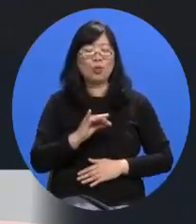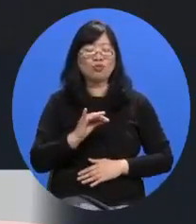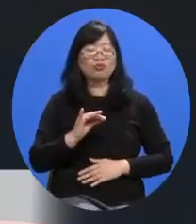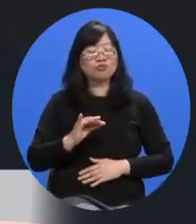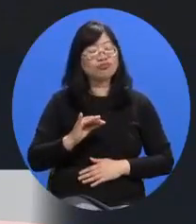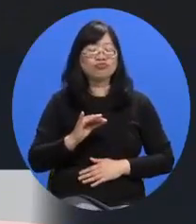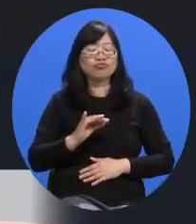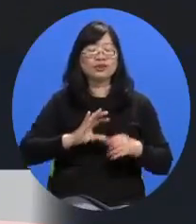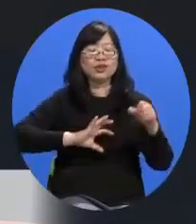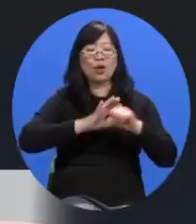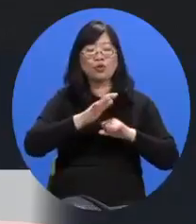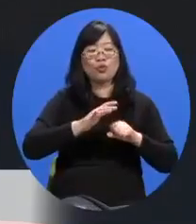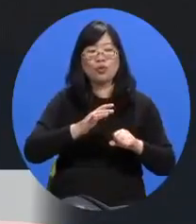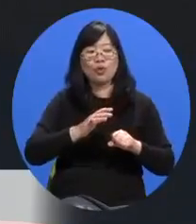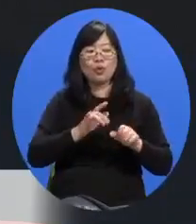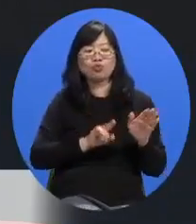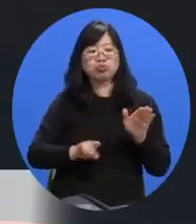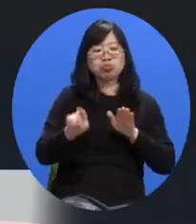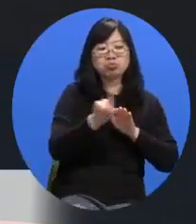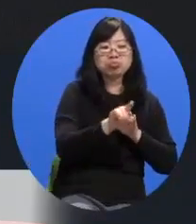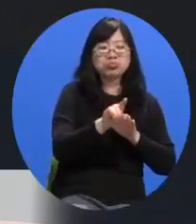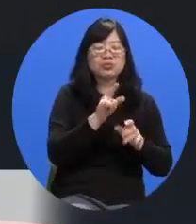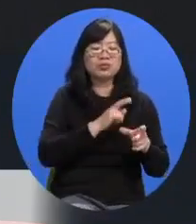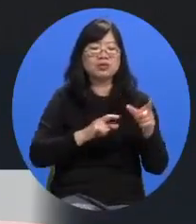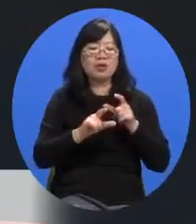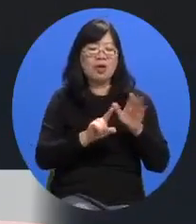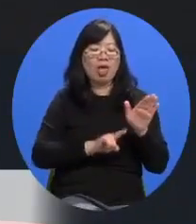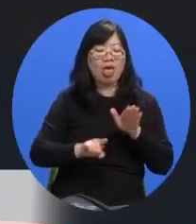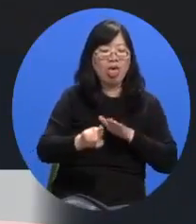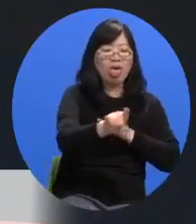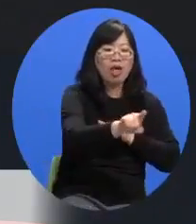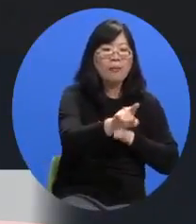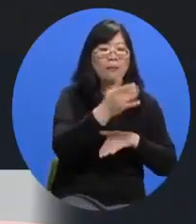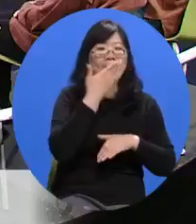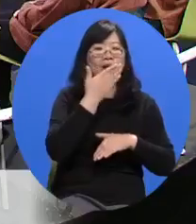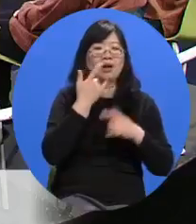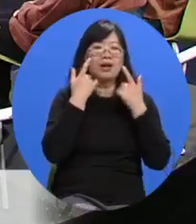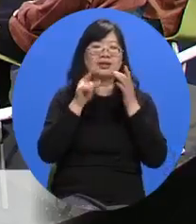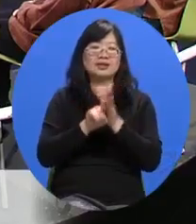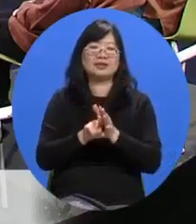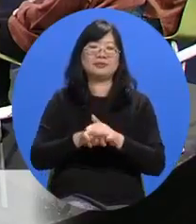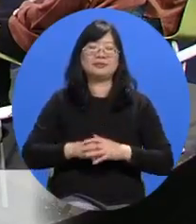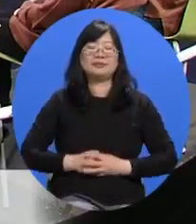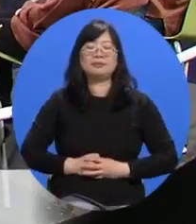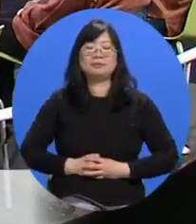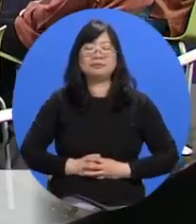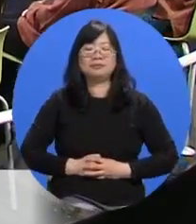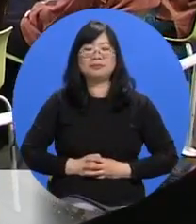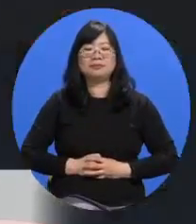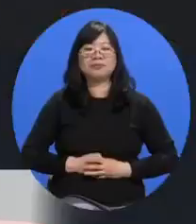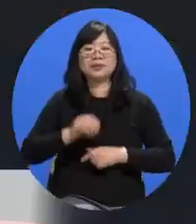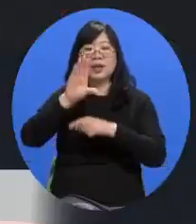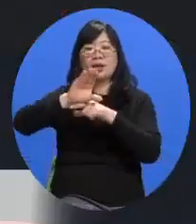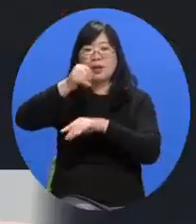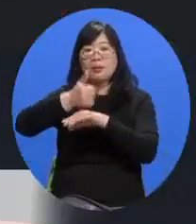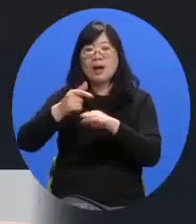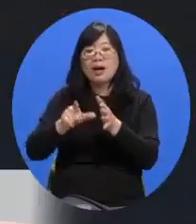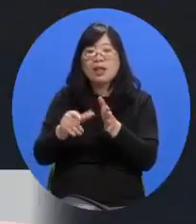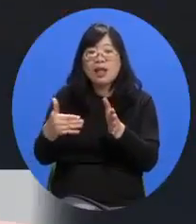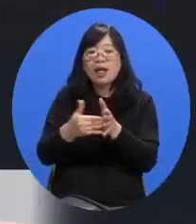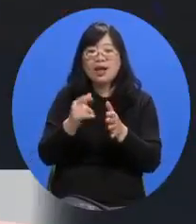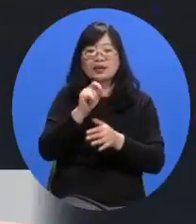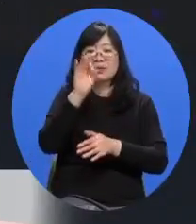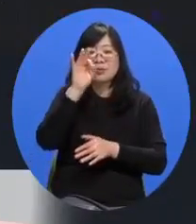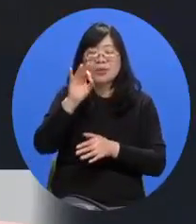뛰어난 교육이지만 훨씬 더 앞서갈 수 있겠다 이런 확신을 갖게 됩니다. 네, 고맙습니다. 자, 여러분 방송이 끝날 때까지